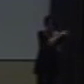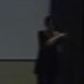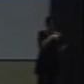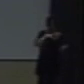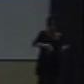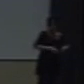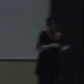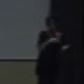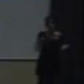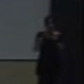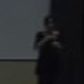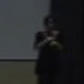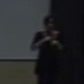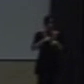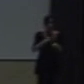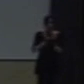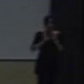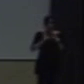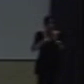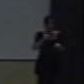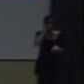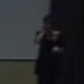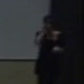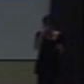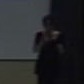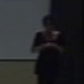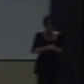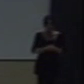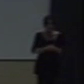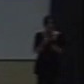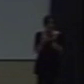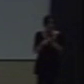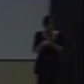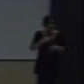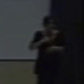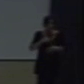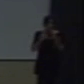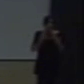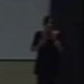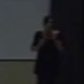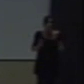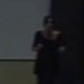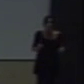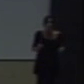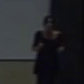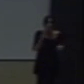tema de política. Vale? Perquè gent que crec que s'han tocat